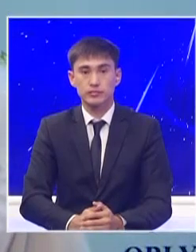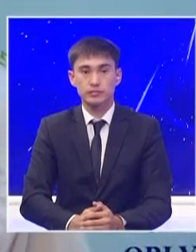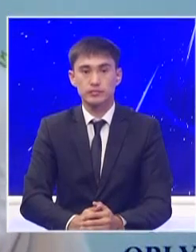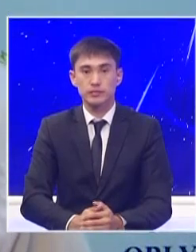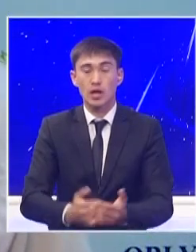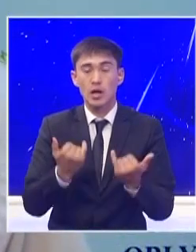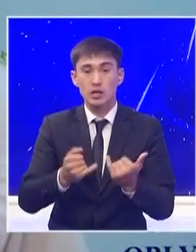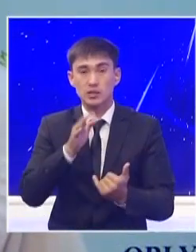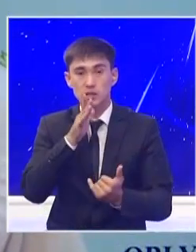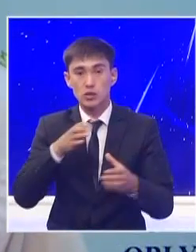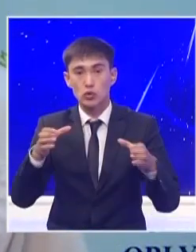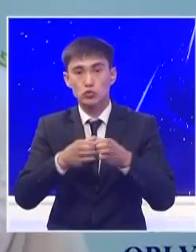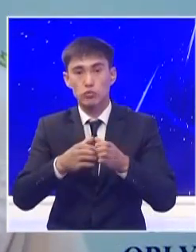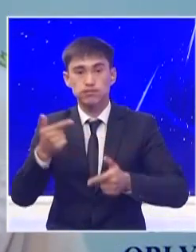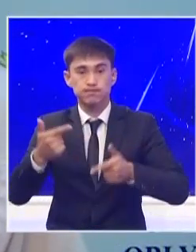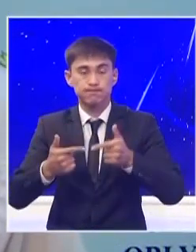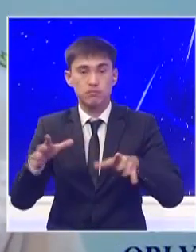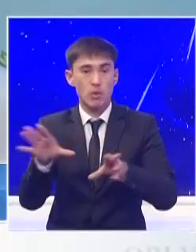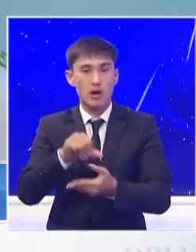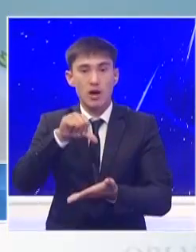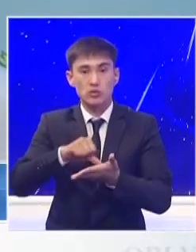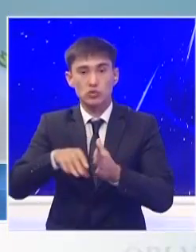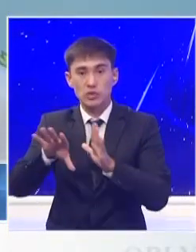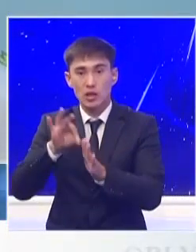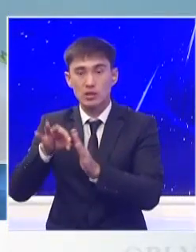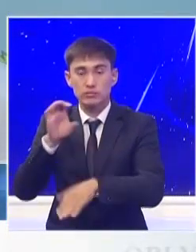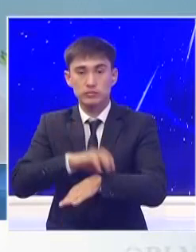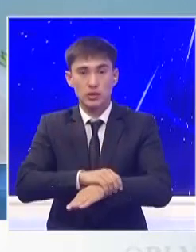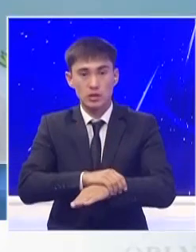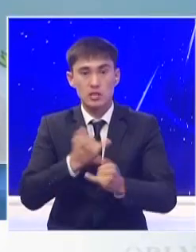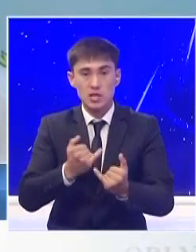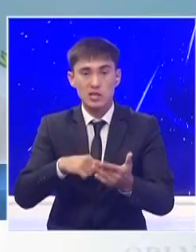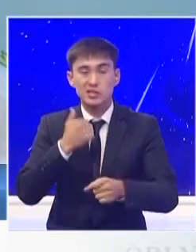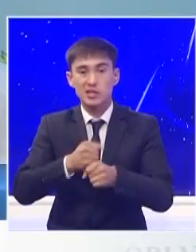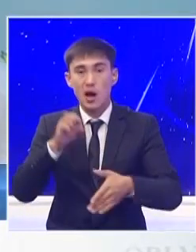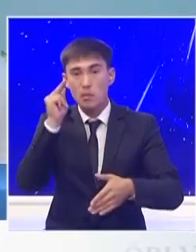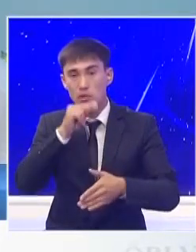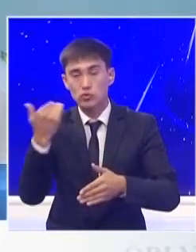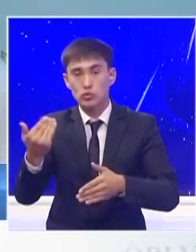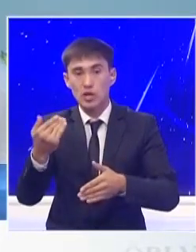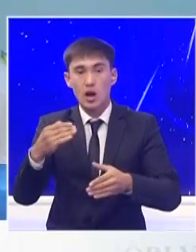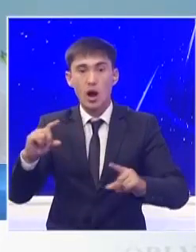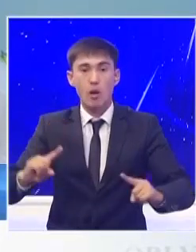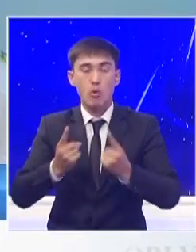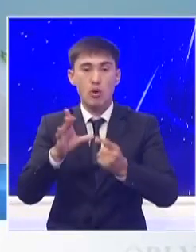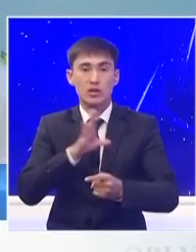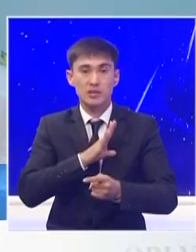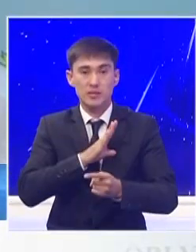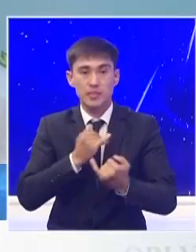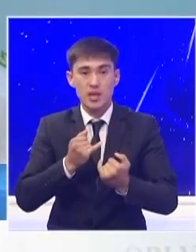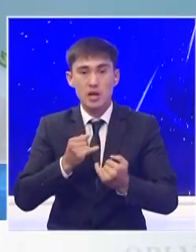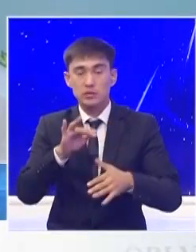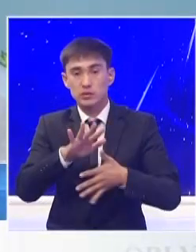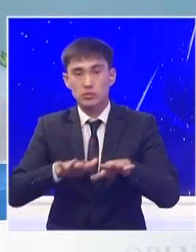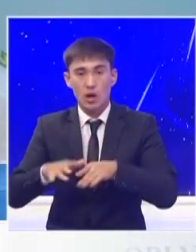Қазіргі таңда топтық қақтығыстың барлық қатысушылары анықталып ұсталды. Негізгі айыпталушылар қамауға алынды. Аталған дерек